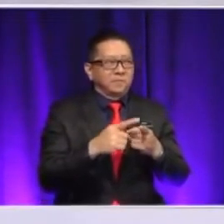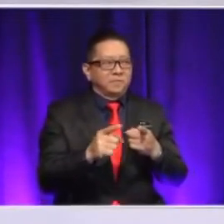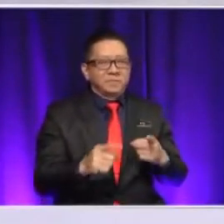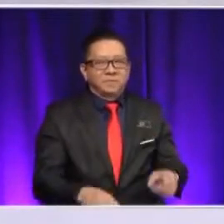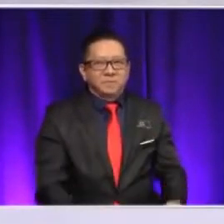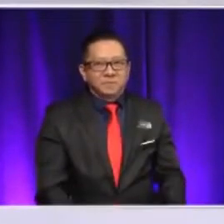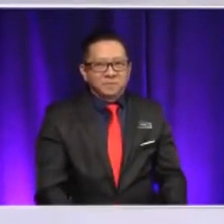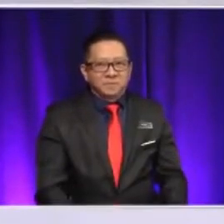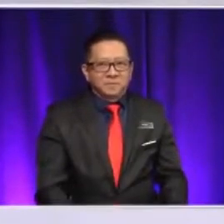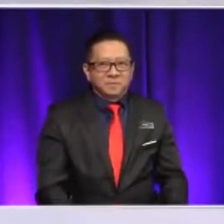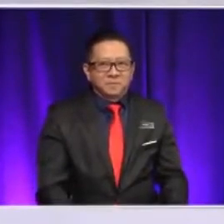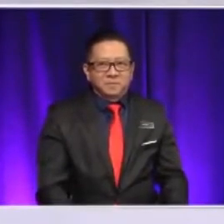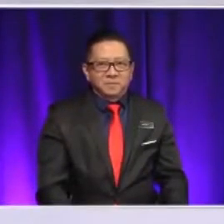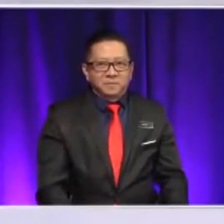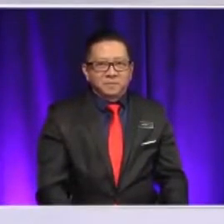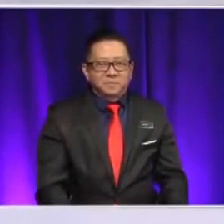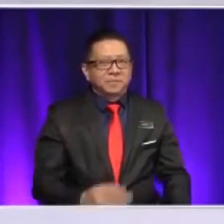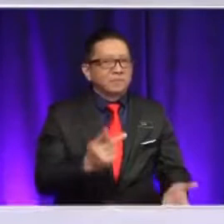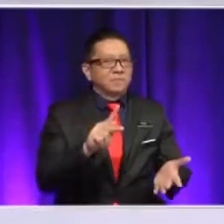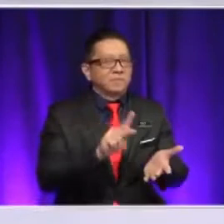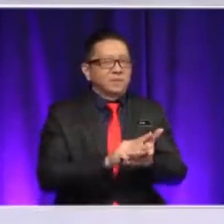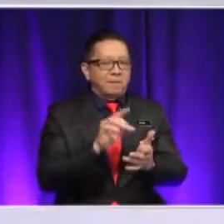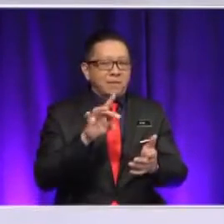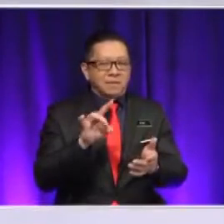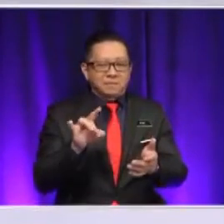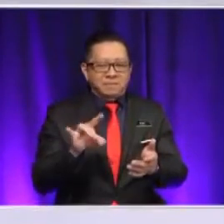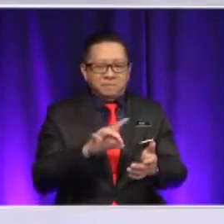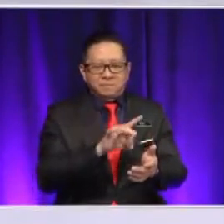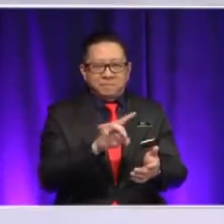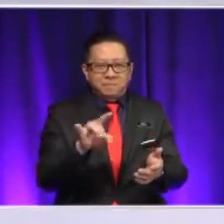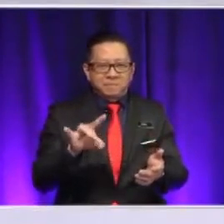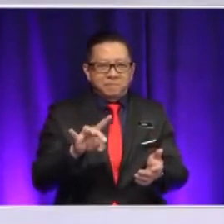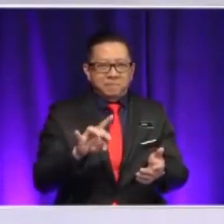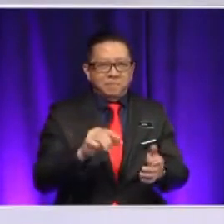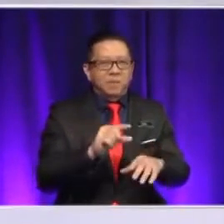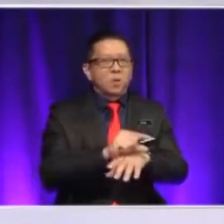kalau ini itu kristal gigi